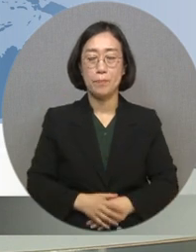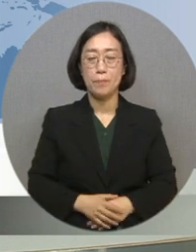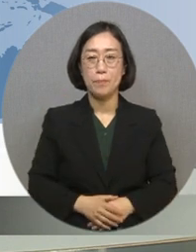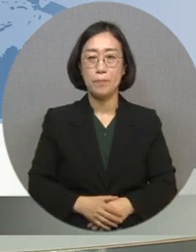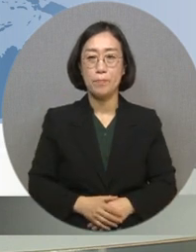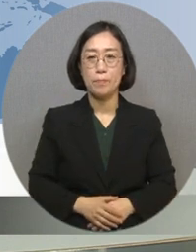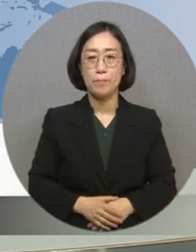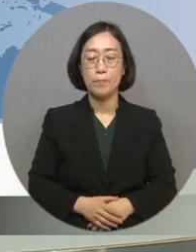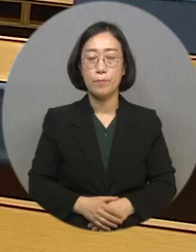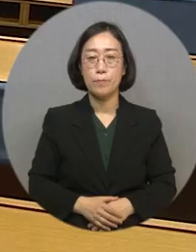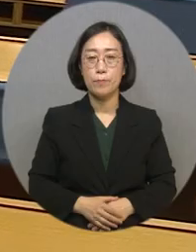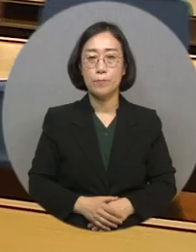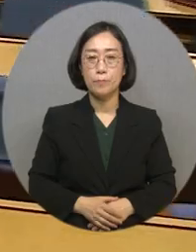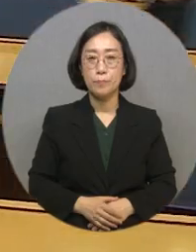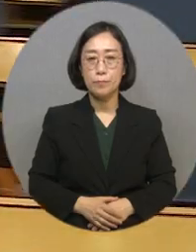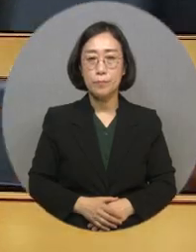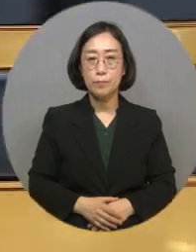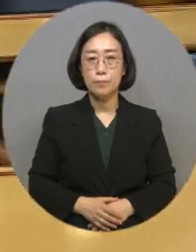기자입니다.